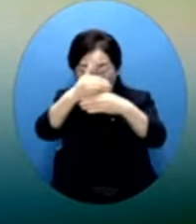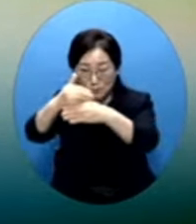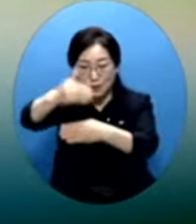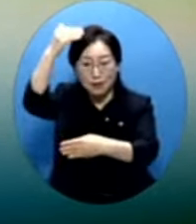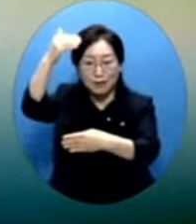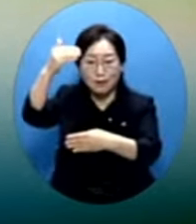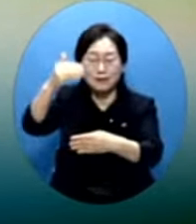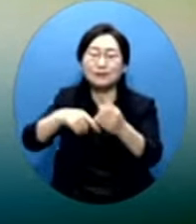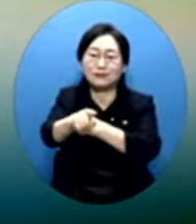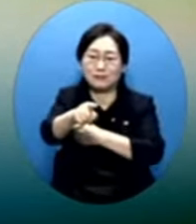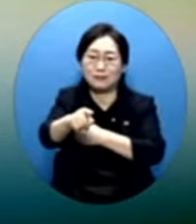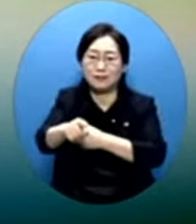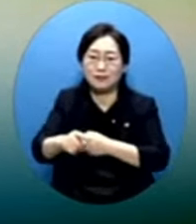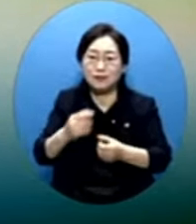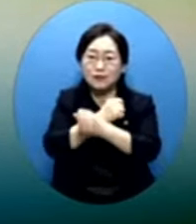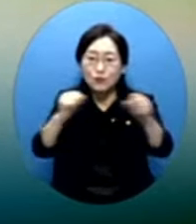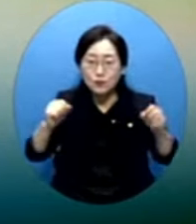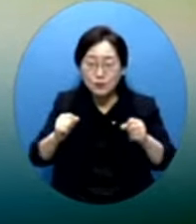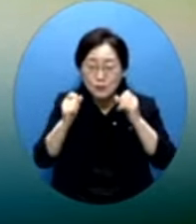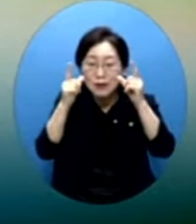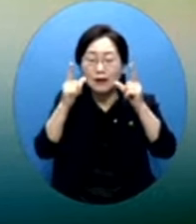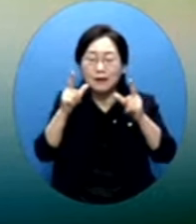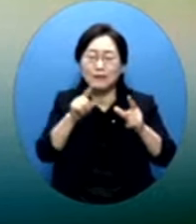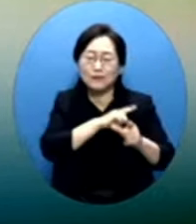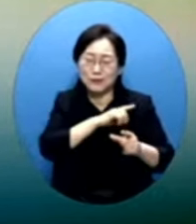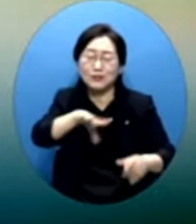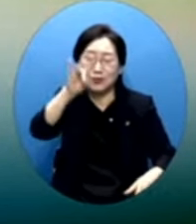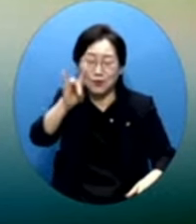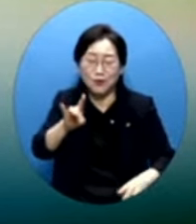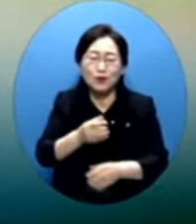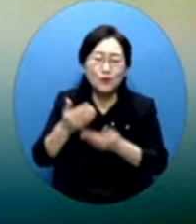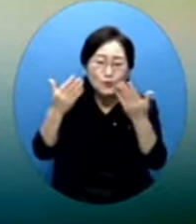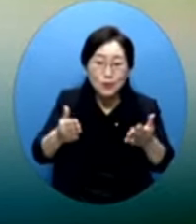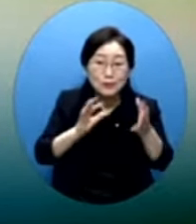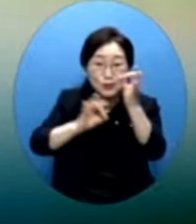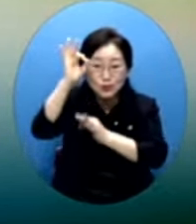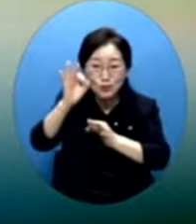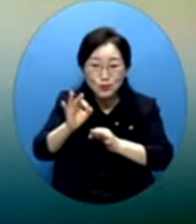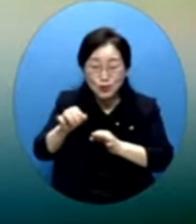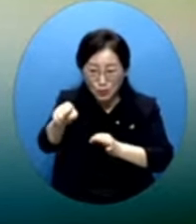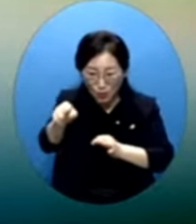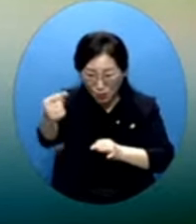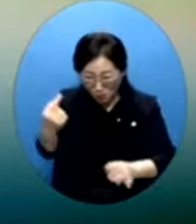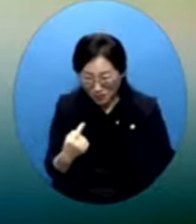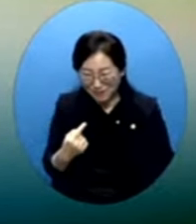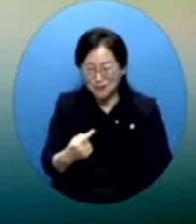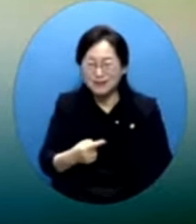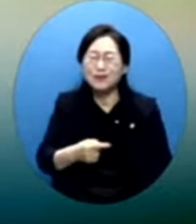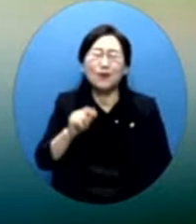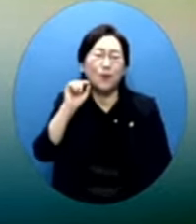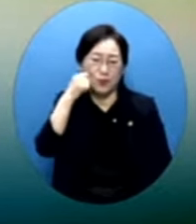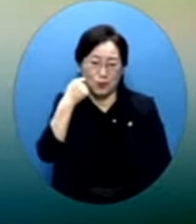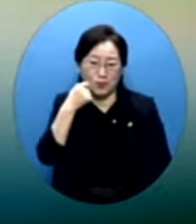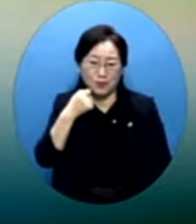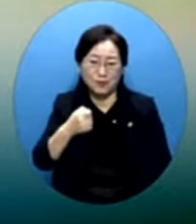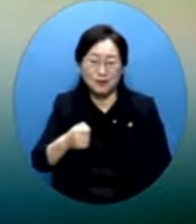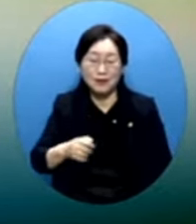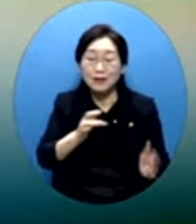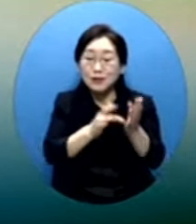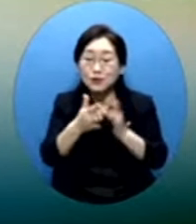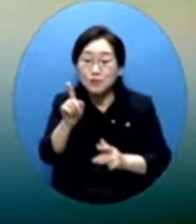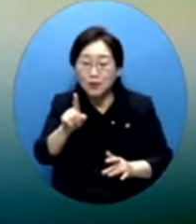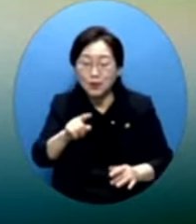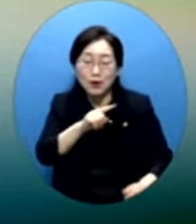통로입니다 용서는 깨닫는 사람이 먼저 하는 것입니다 실수한 상대가 먼저 찾아 놓기는 어렵습니다 그래서 예수님도 우리에게